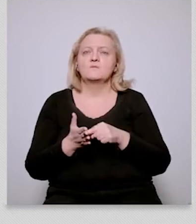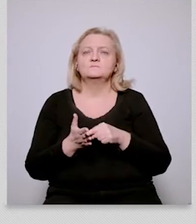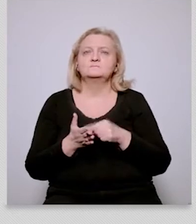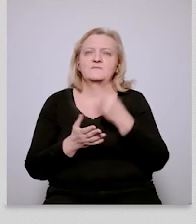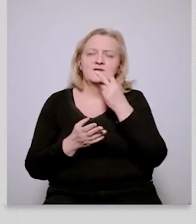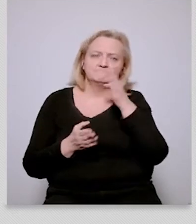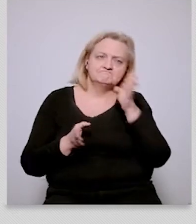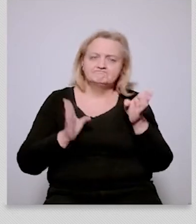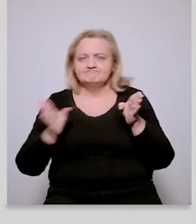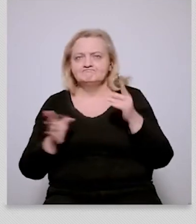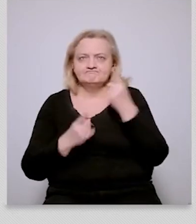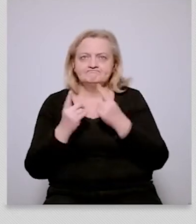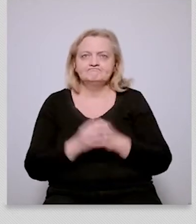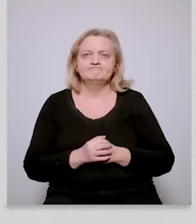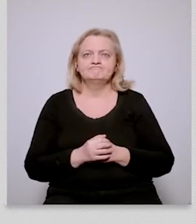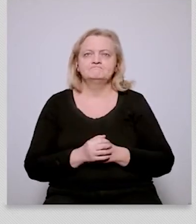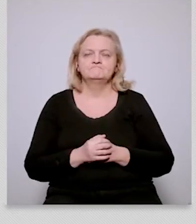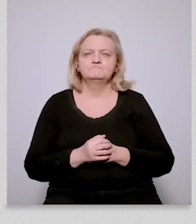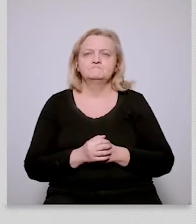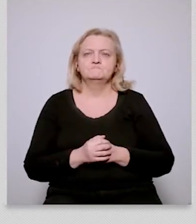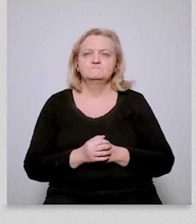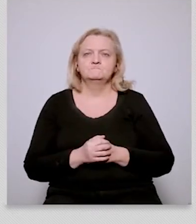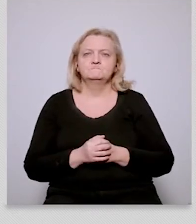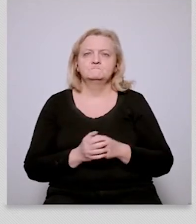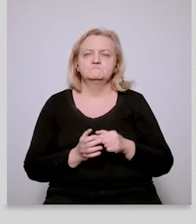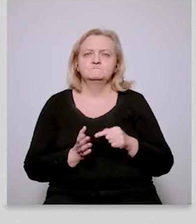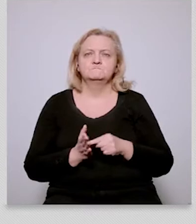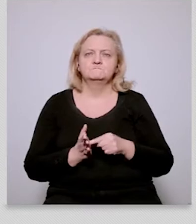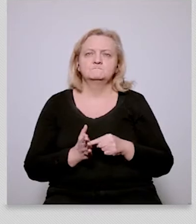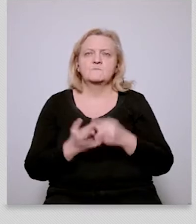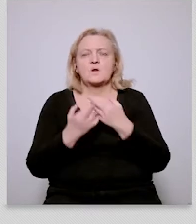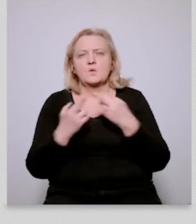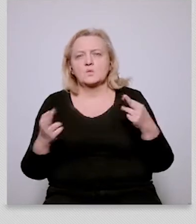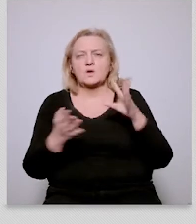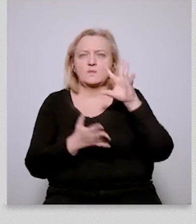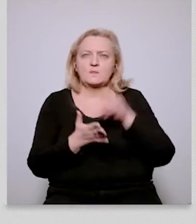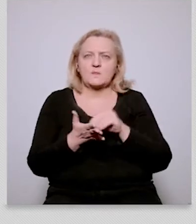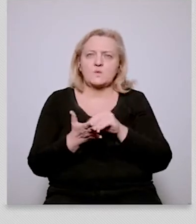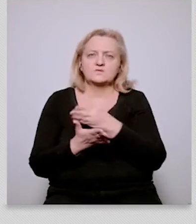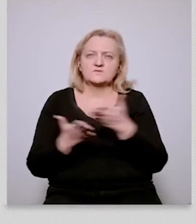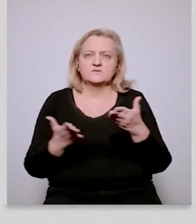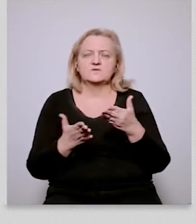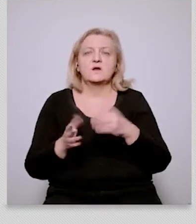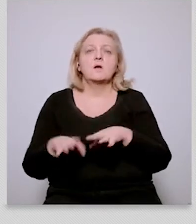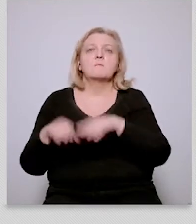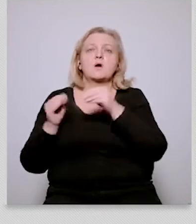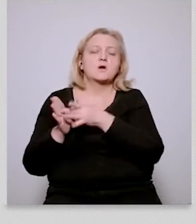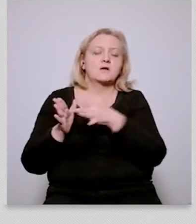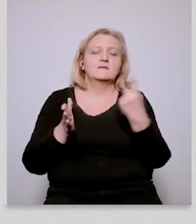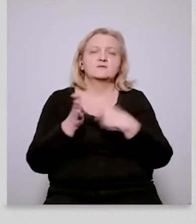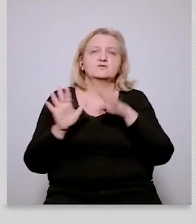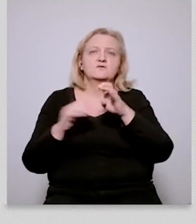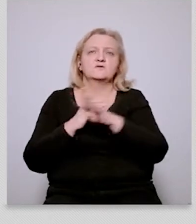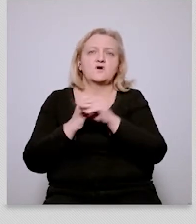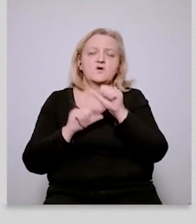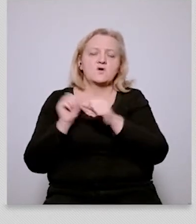dwoistość tych ścieżek i różne doświadczenia od lat dziewięćdziesiątych tak naprawdę